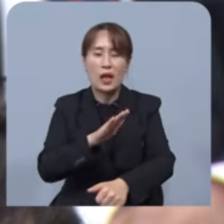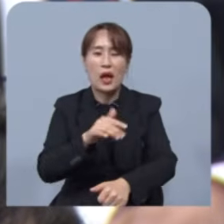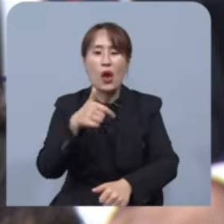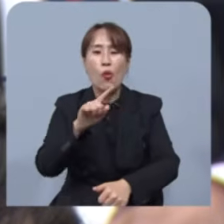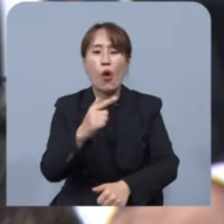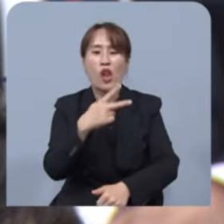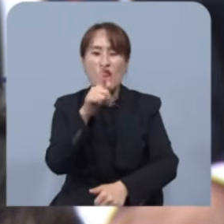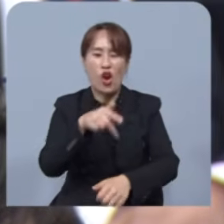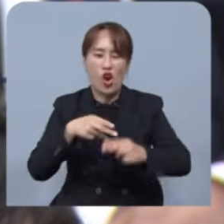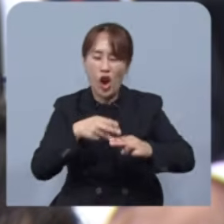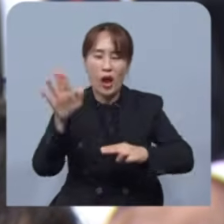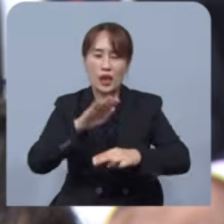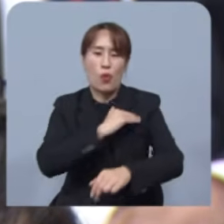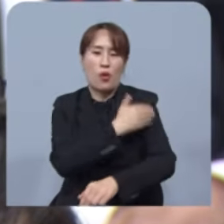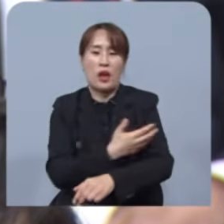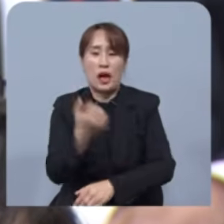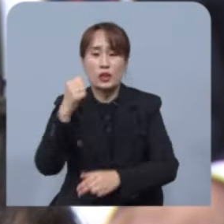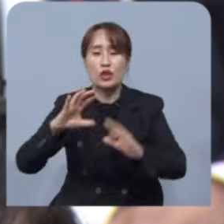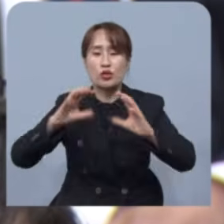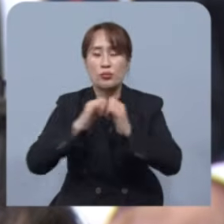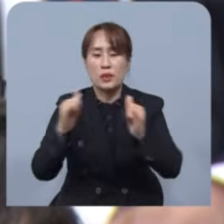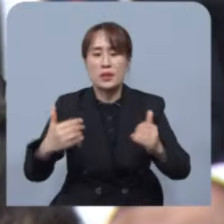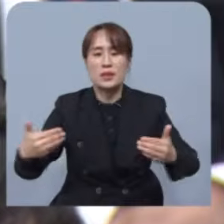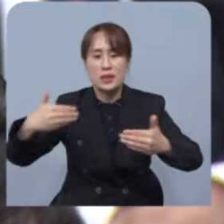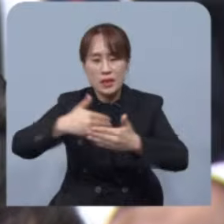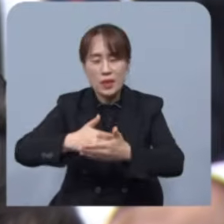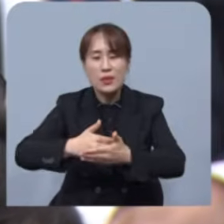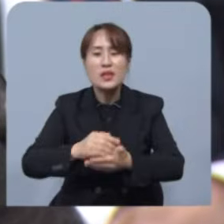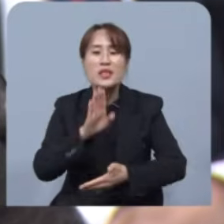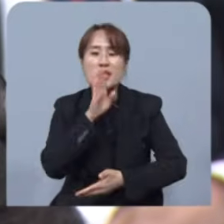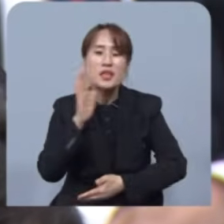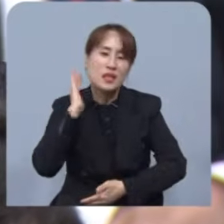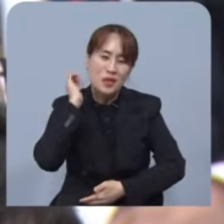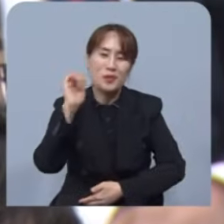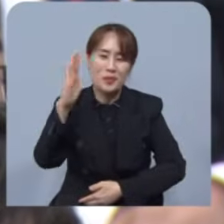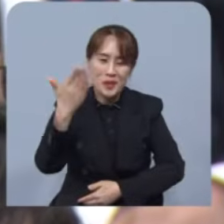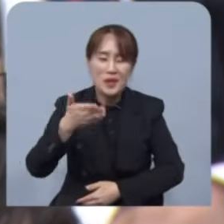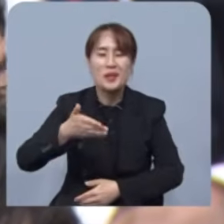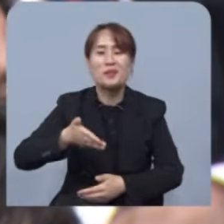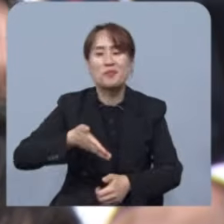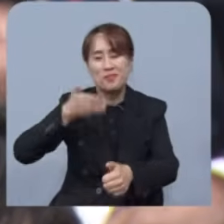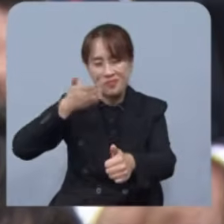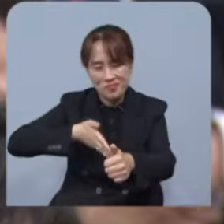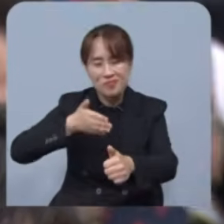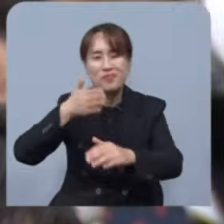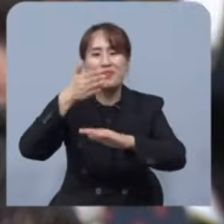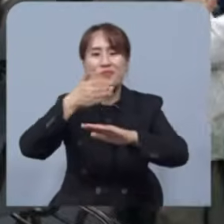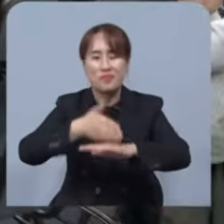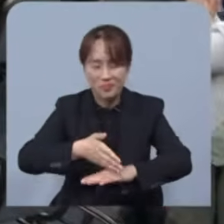권한으로서 국민을 따스히 품을 수 있는 그런 진정한 대통령님이 되시면 좋겠습니다. 감사합니다. 네.